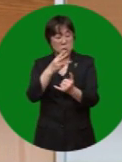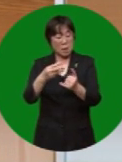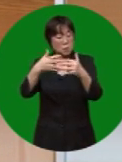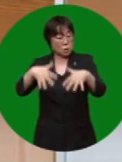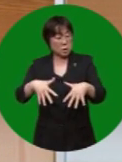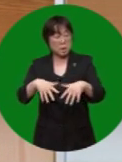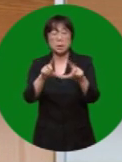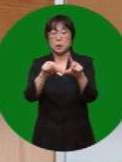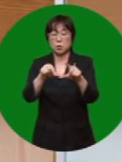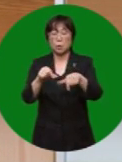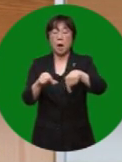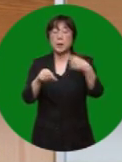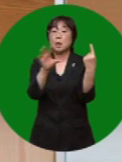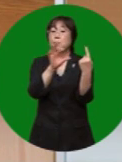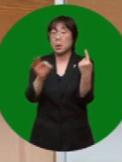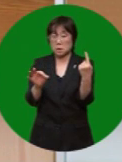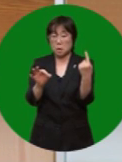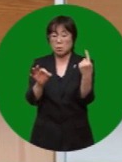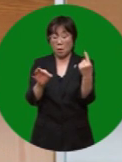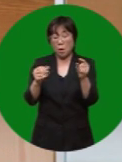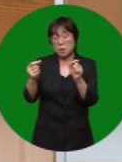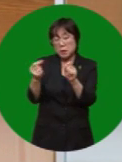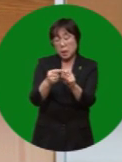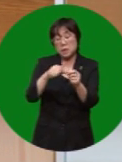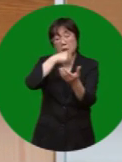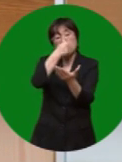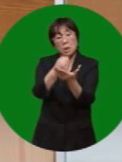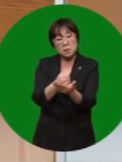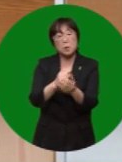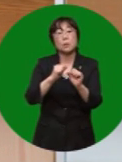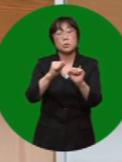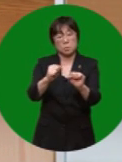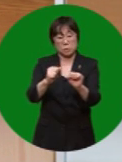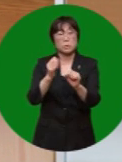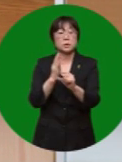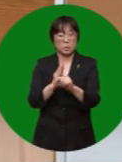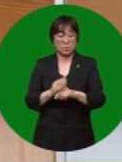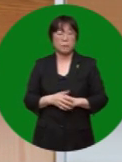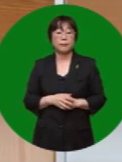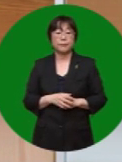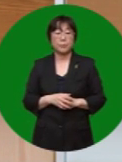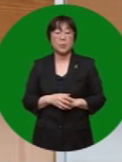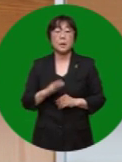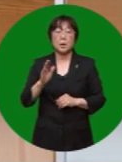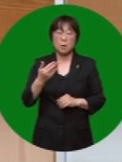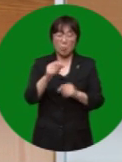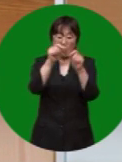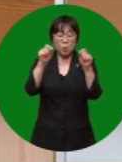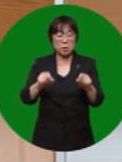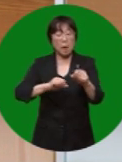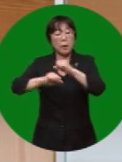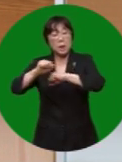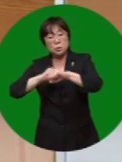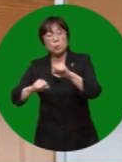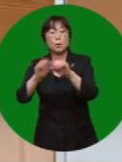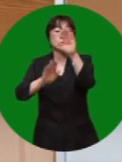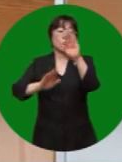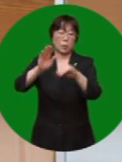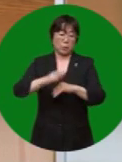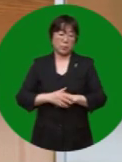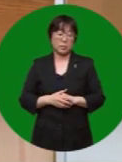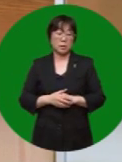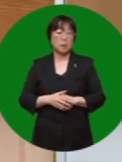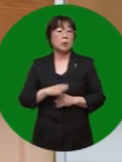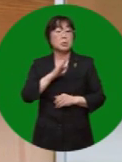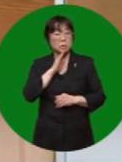率 100%、 これをもう近々達成をしていこうとしているところなんで、ただあと問題は活動状況ですよね。で